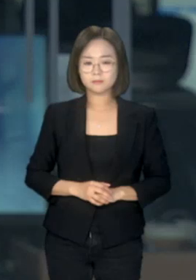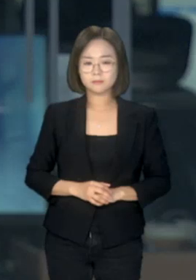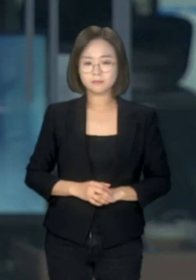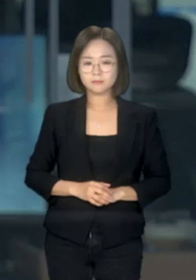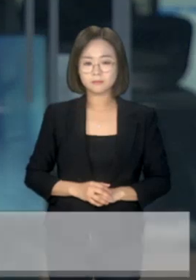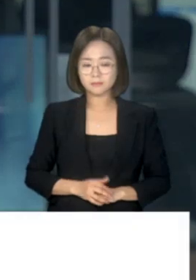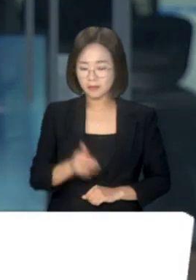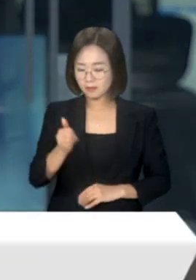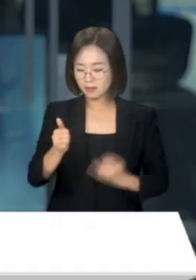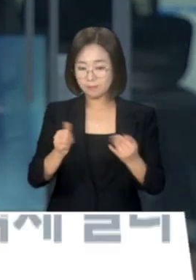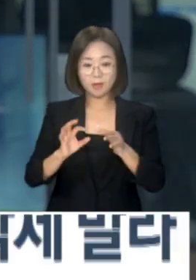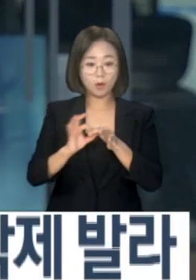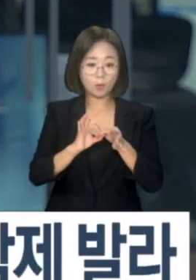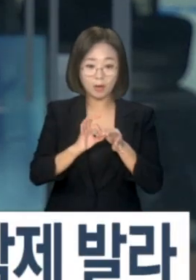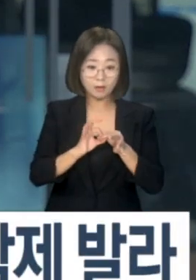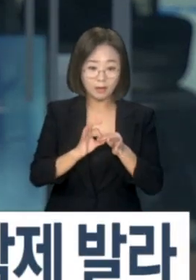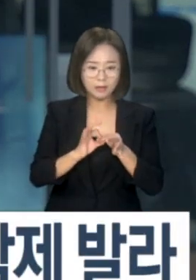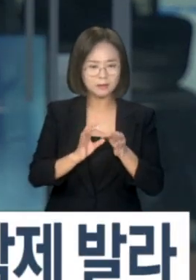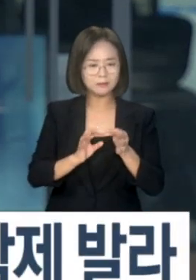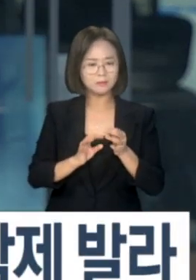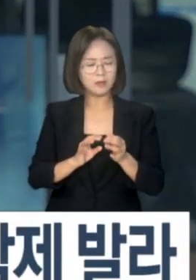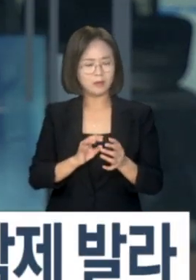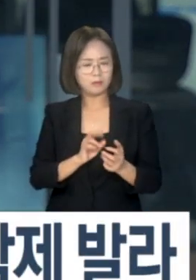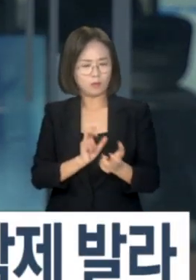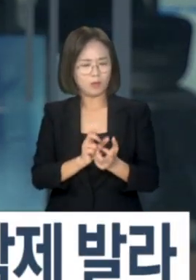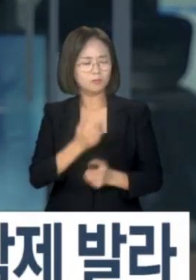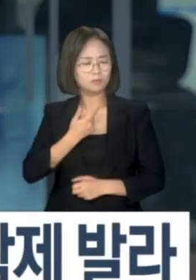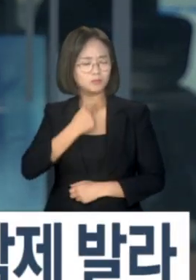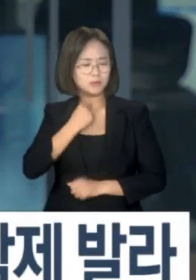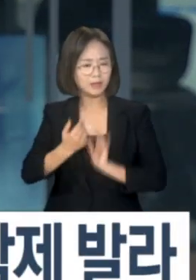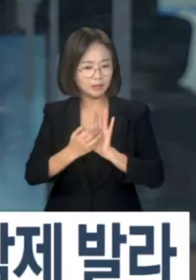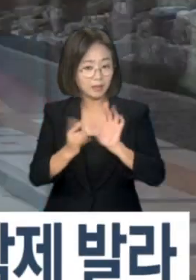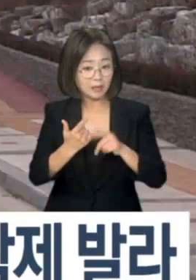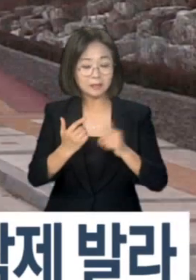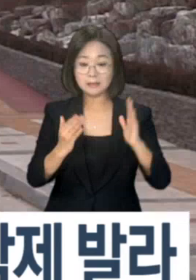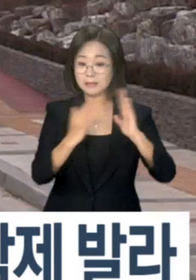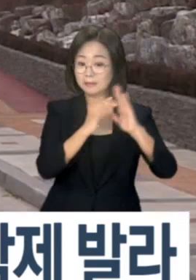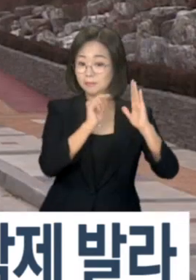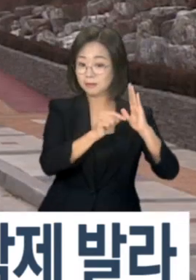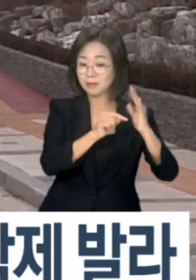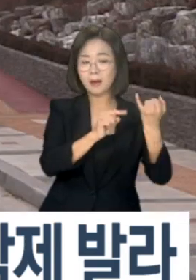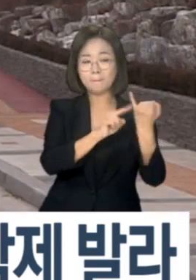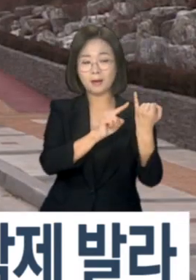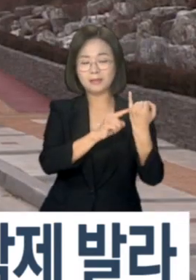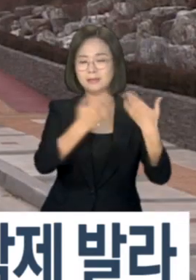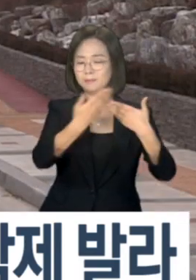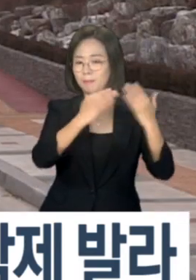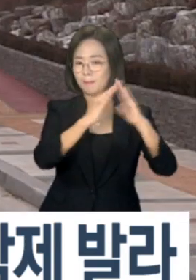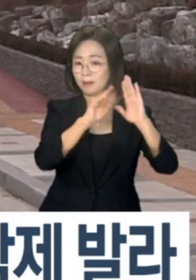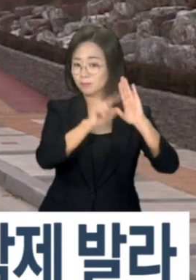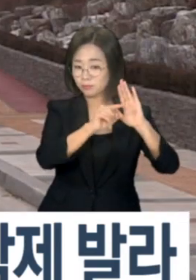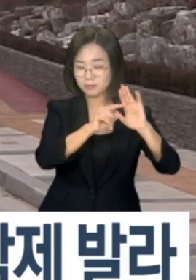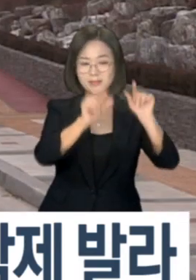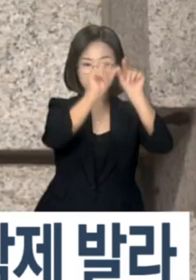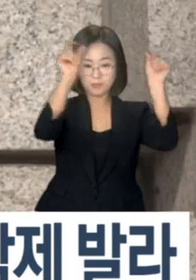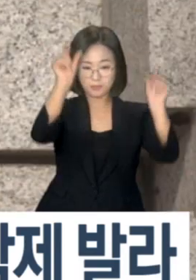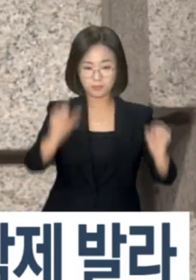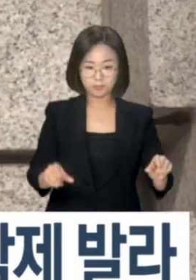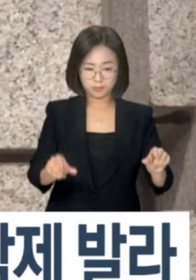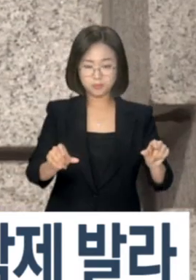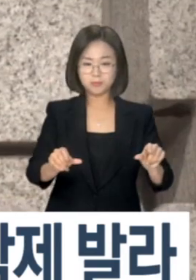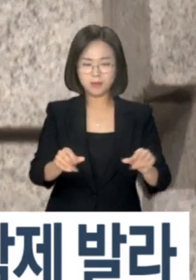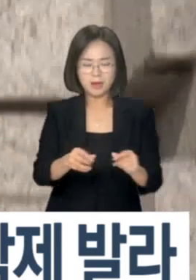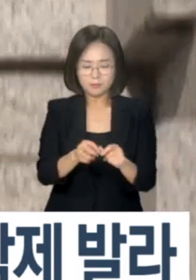이성관계에 응해주지 않는다는 이유로 상대 여성의 집 현관문을 접착제 등으로 훼손한 60대가 항소심에서